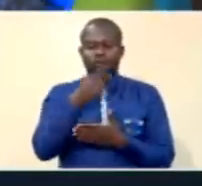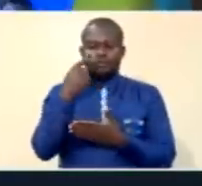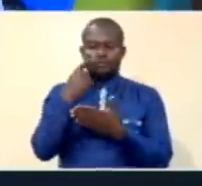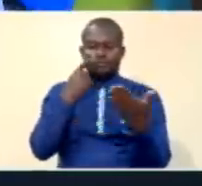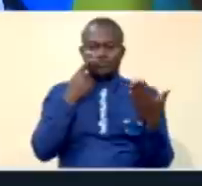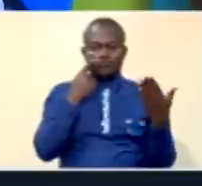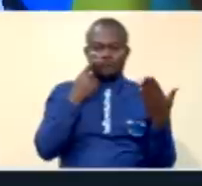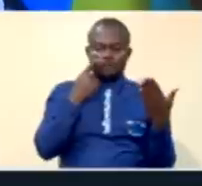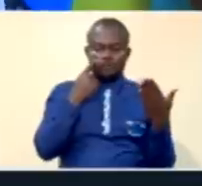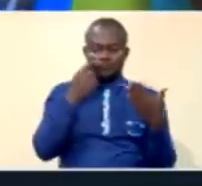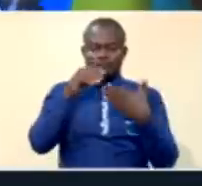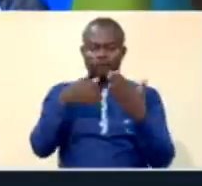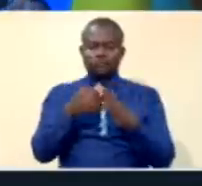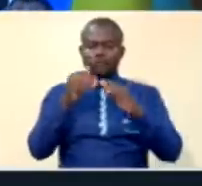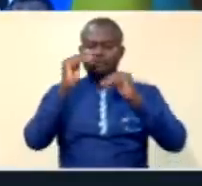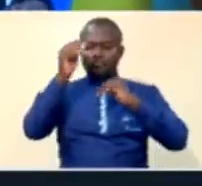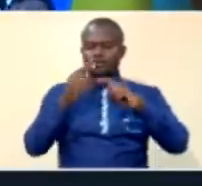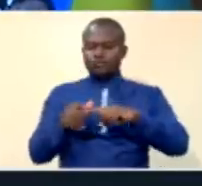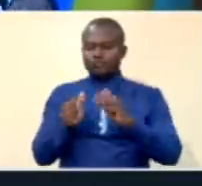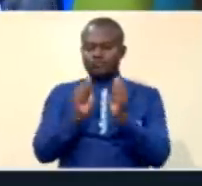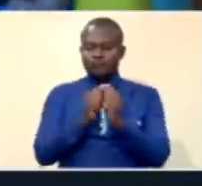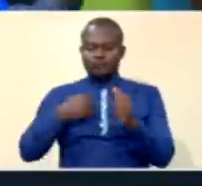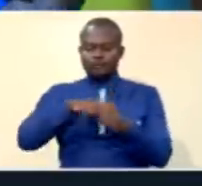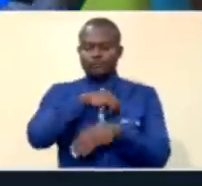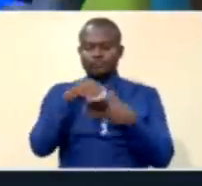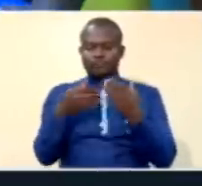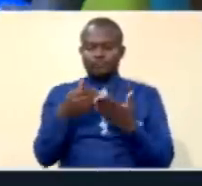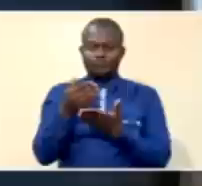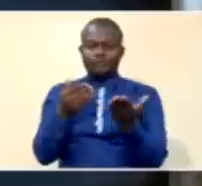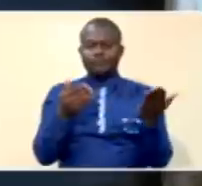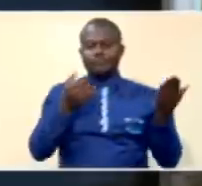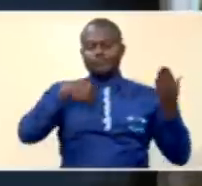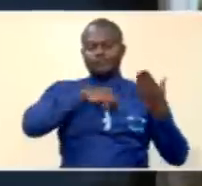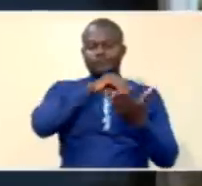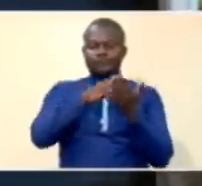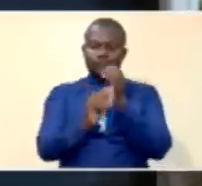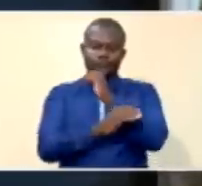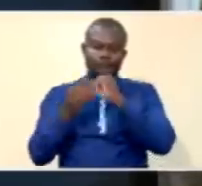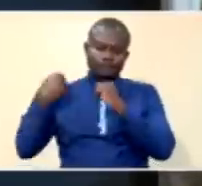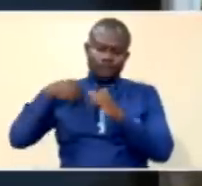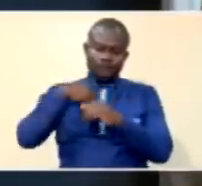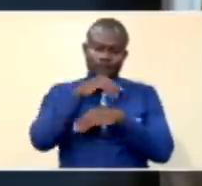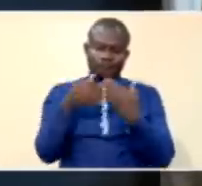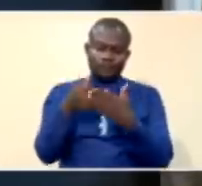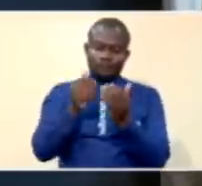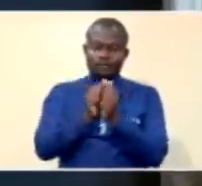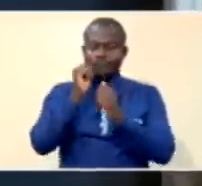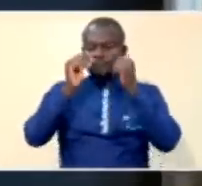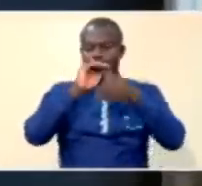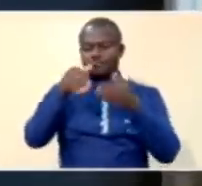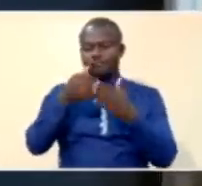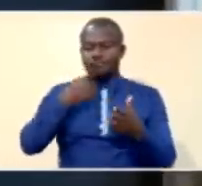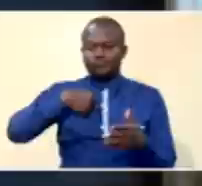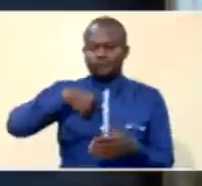ikoranabuhanga kinitabirwa n'inzego zitandukanye zirimo urw'abinjira n'abasohoka ikigo cy'igihugu gishinzwe imisoro n'amahoro n'abandi mu rwego rwo kugira